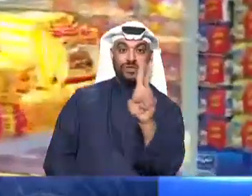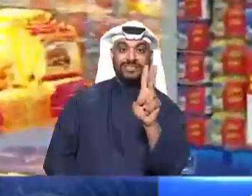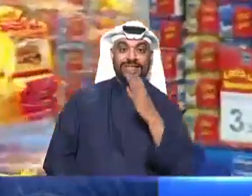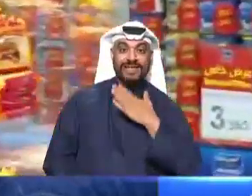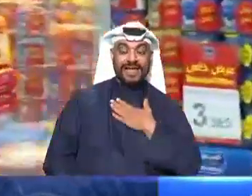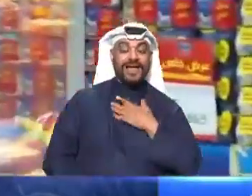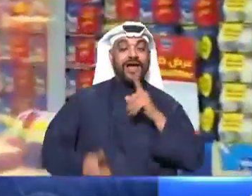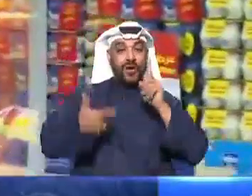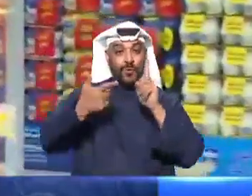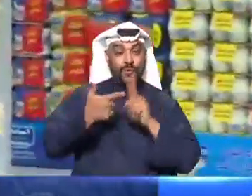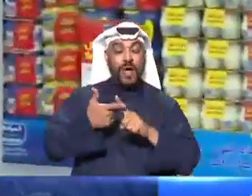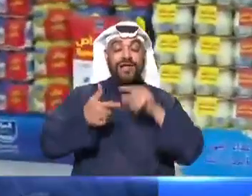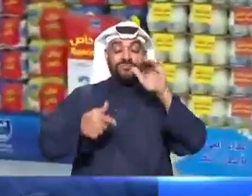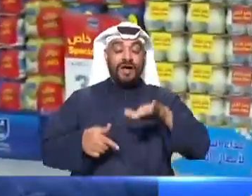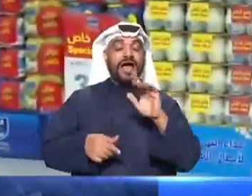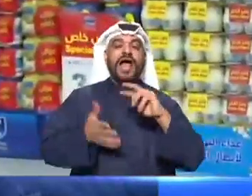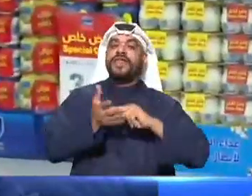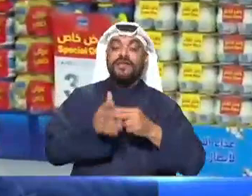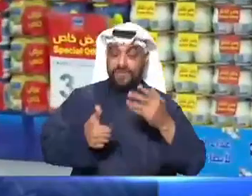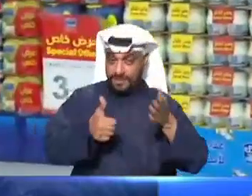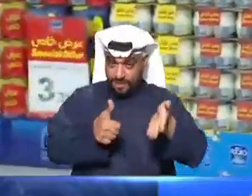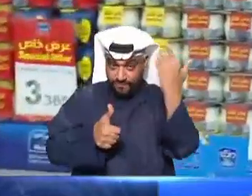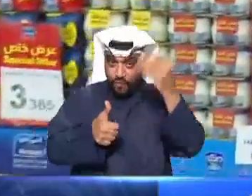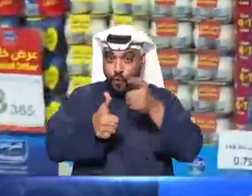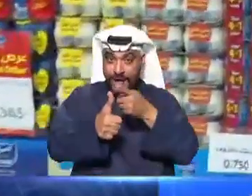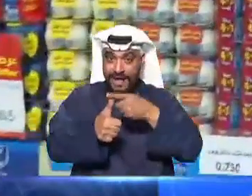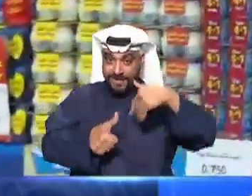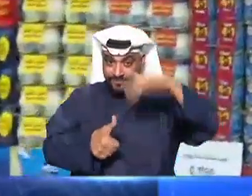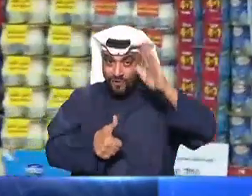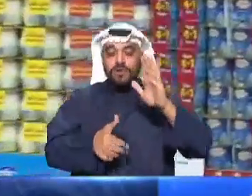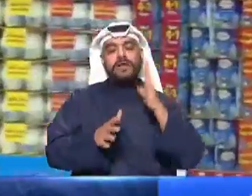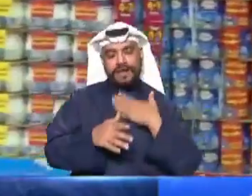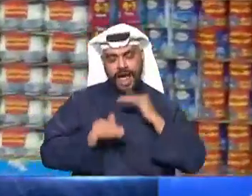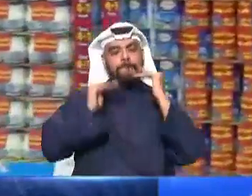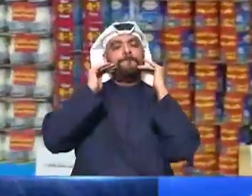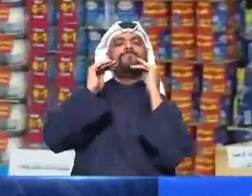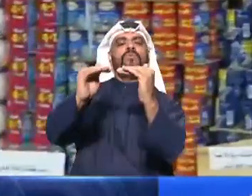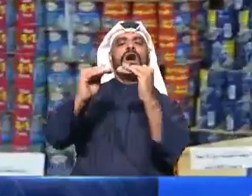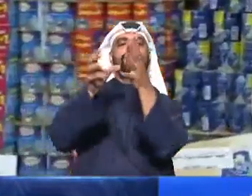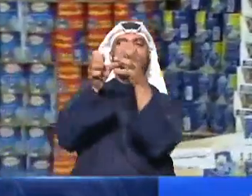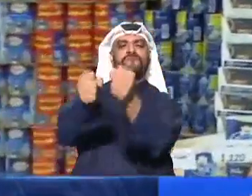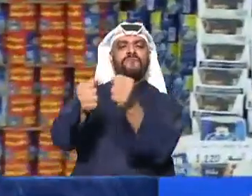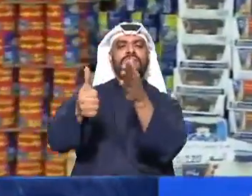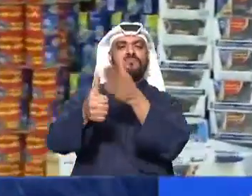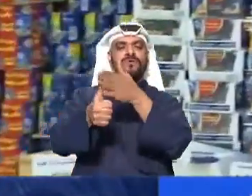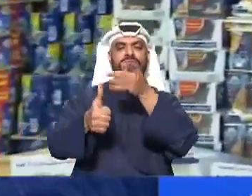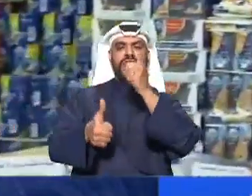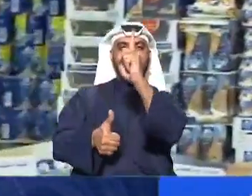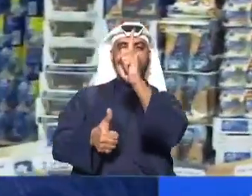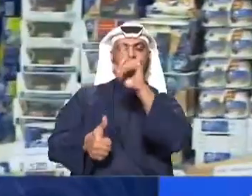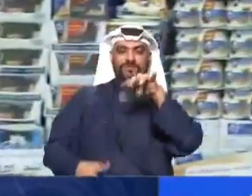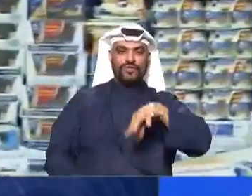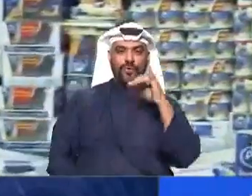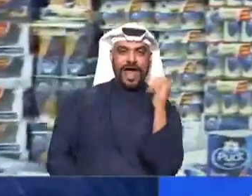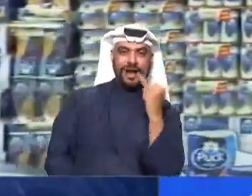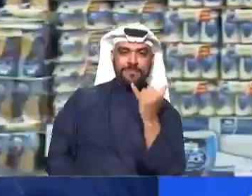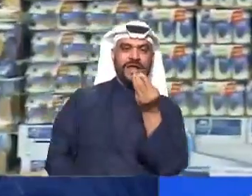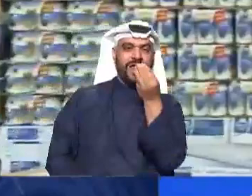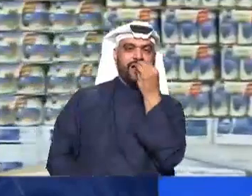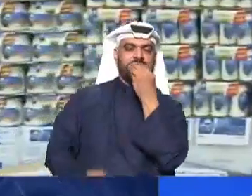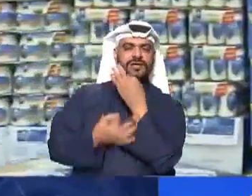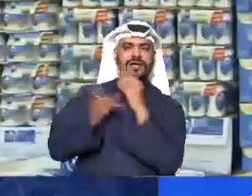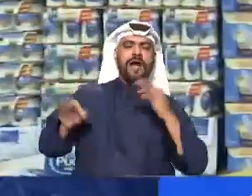الآن وهل هي محافظة على الصدارة؟ لله الحمد هي محافظة على الصدارة، والمخزون الاستراتيجي